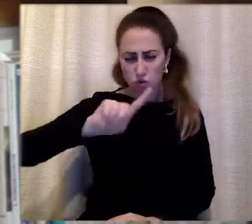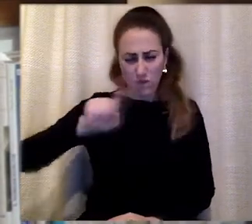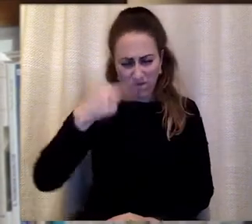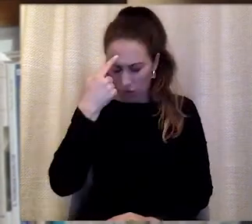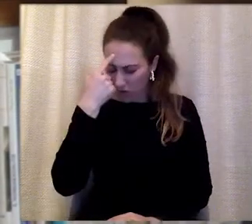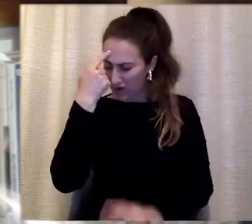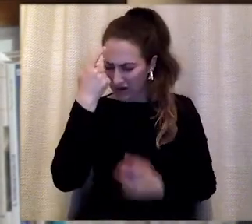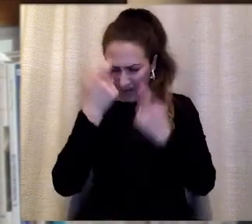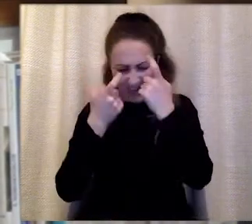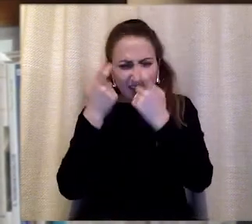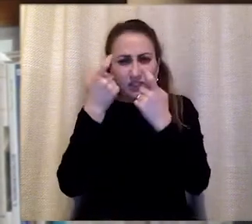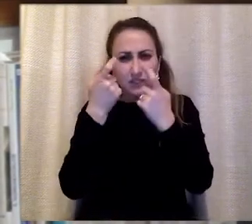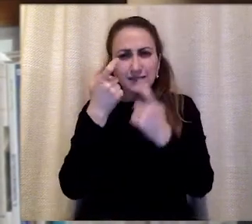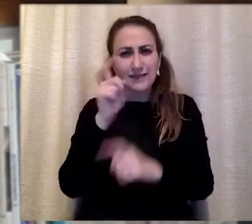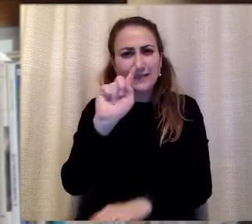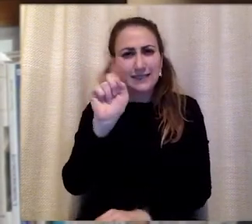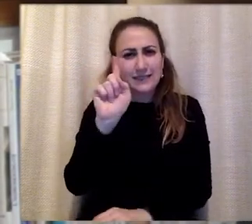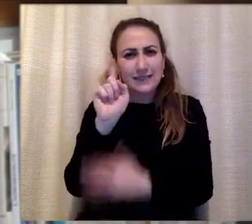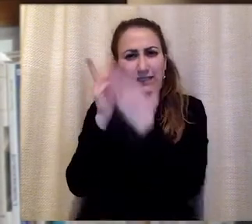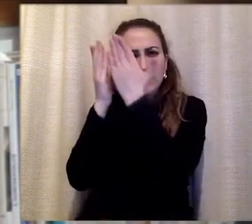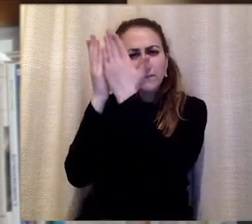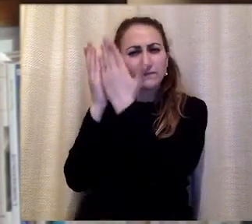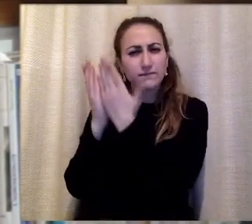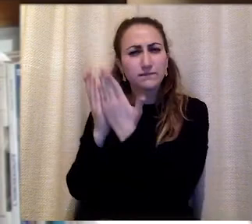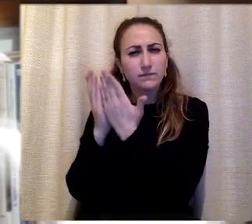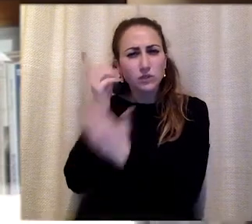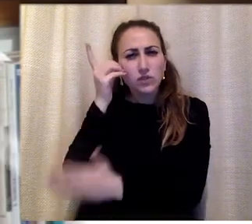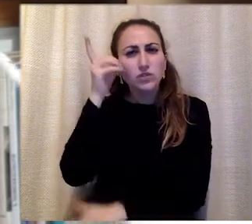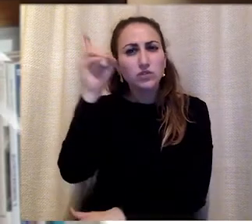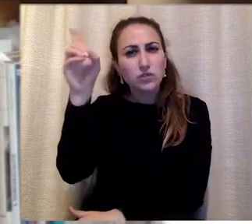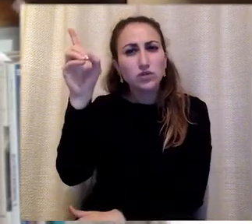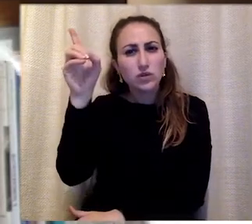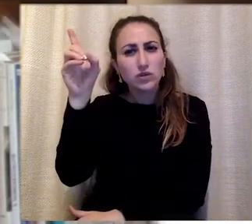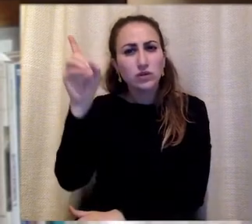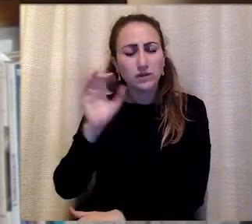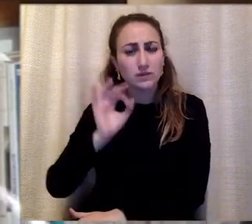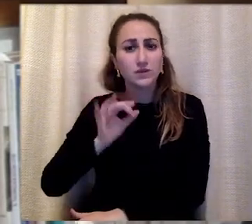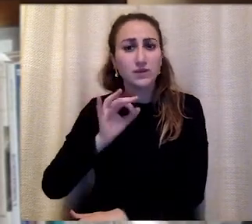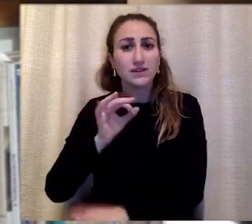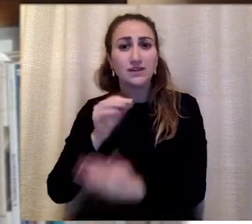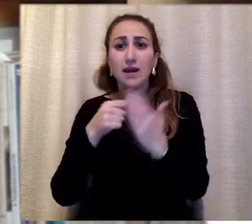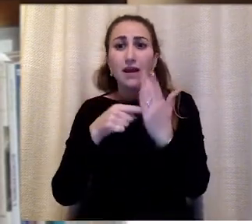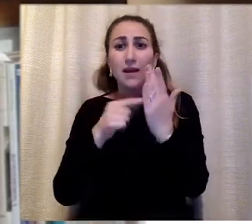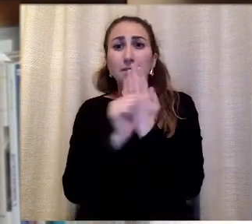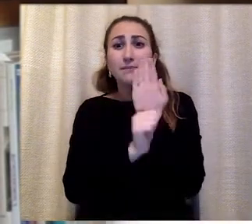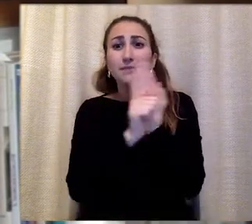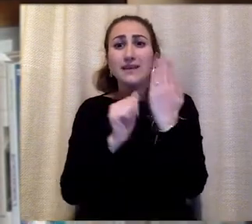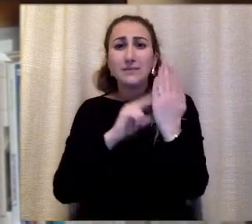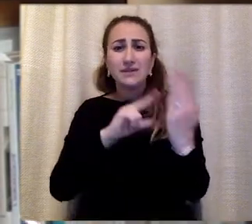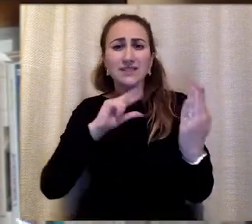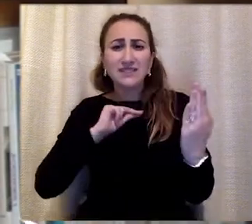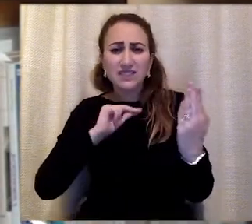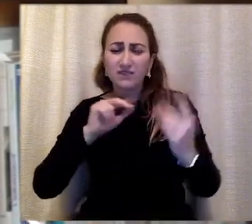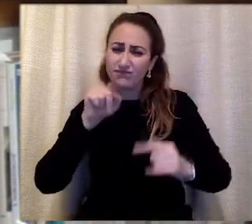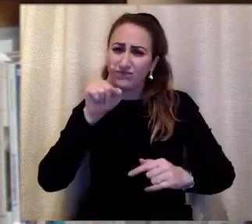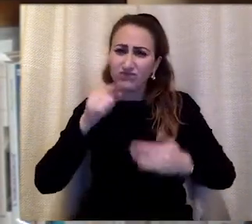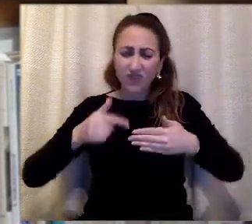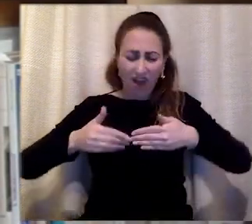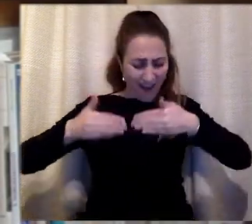Arrêtez et sachez que je suis Dieu. Ce n'est pas en vain que Dieu nous a arrêtés. Il y a